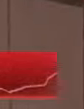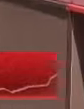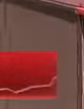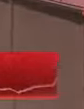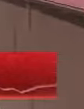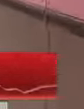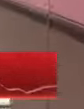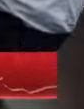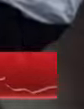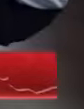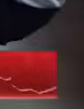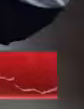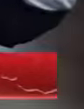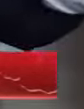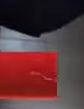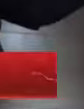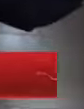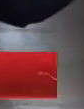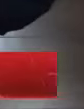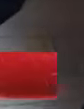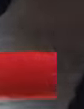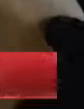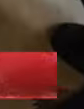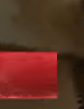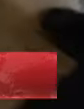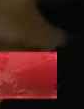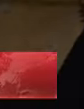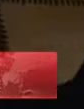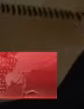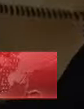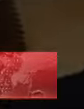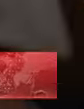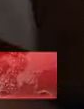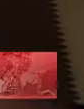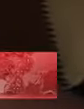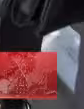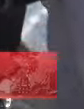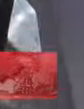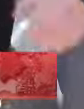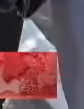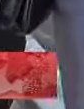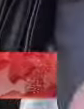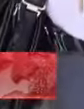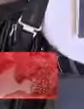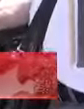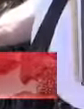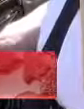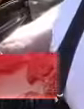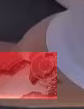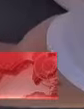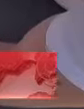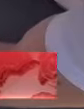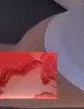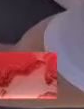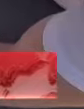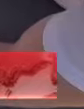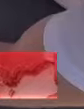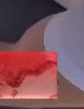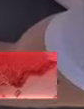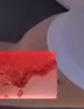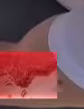Мясная ОПГ. Почти 50 человек попали под следствие по делу о хищении 3 миллиардов тенге в Кустанайской области. Кто и на